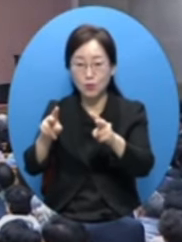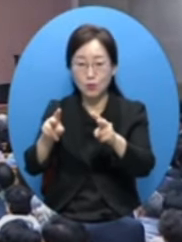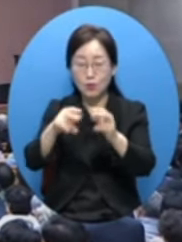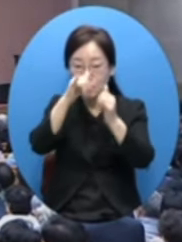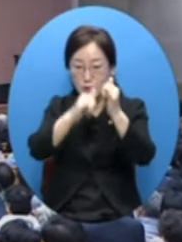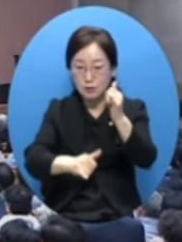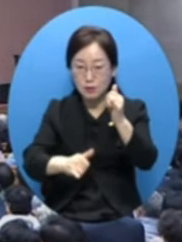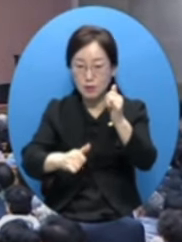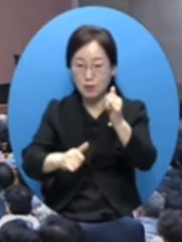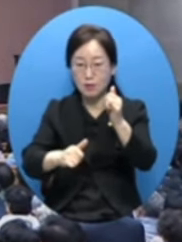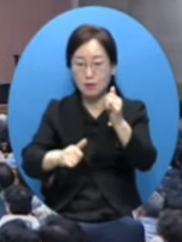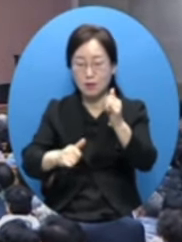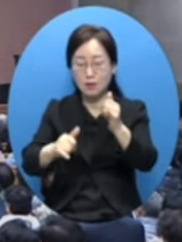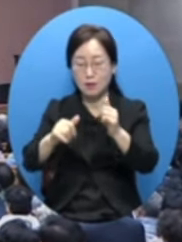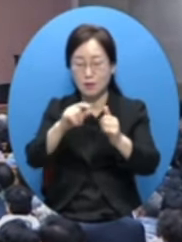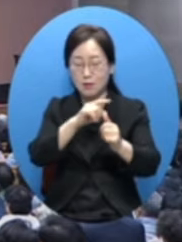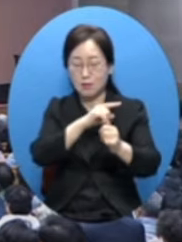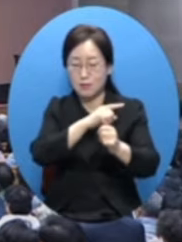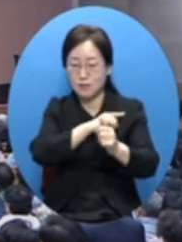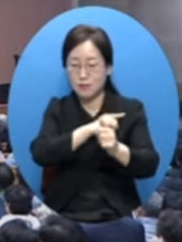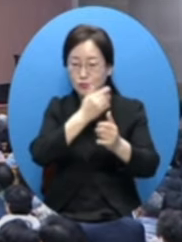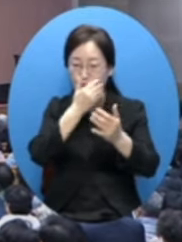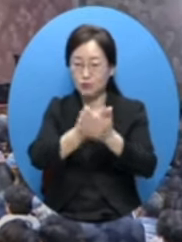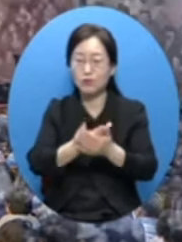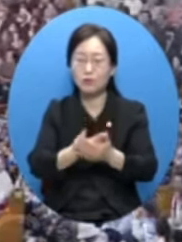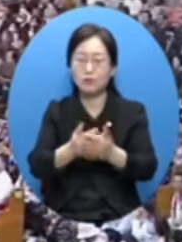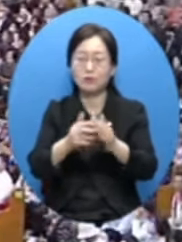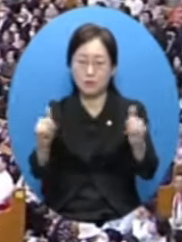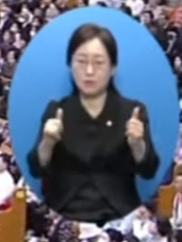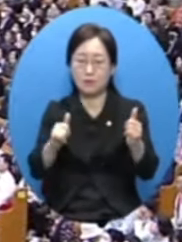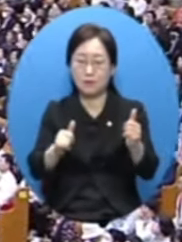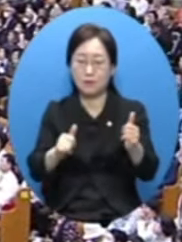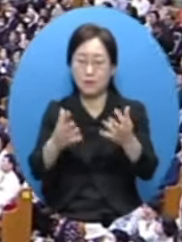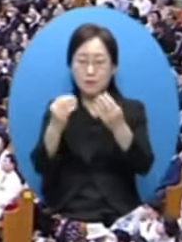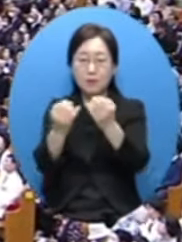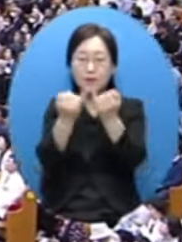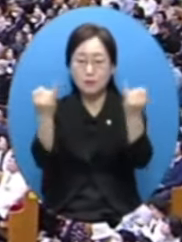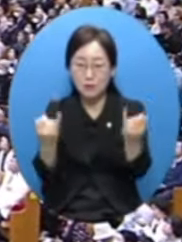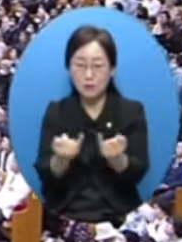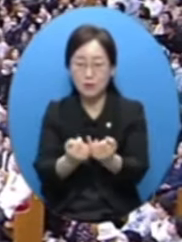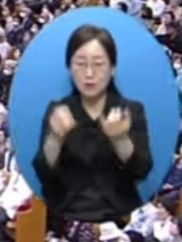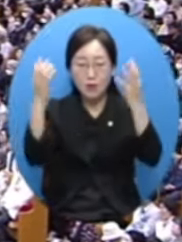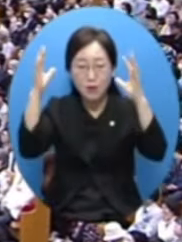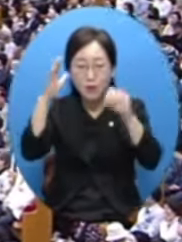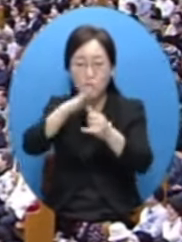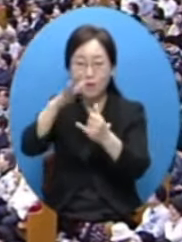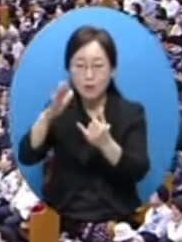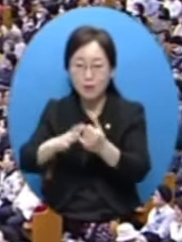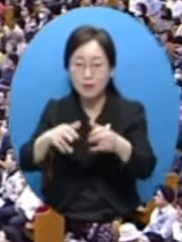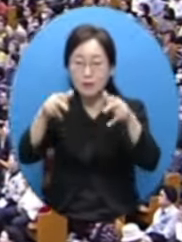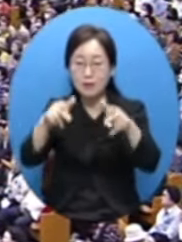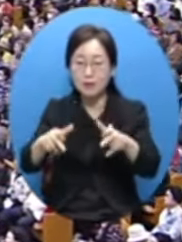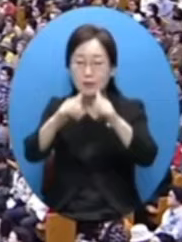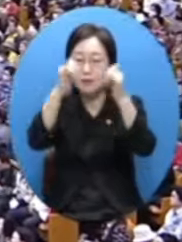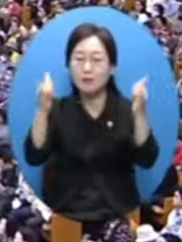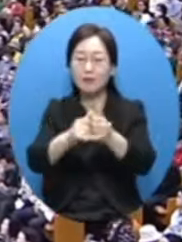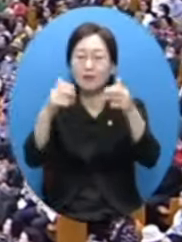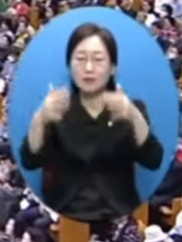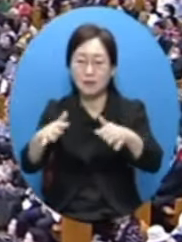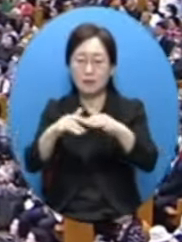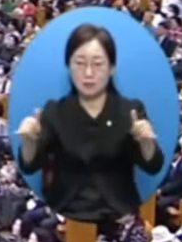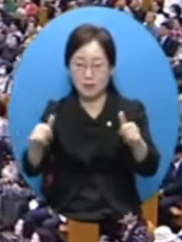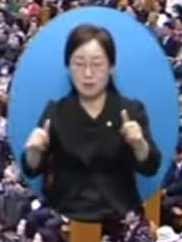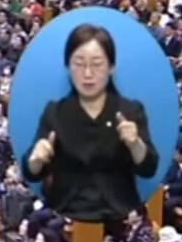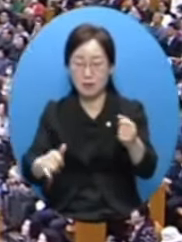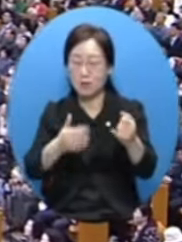기틀을 마련한 귀한 요정이 되었습니다. 수많은 여성, 어린이, 장애인, 사회적 약자들이 이